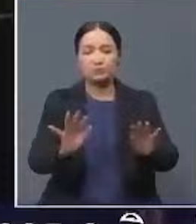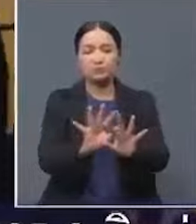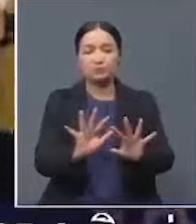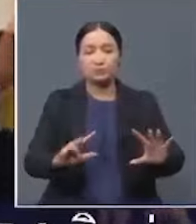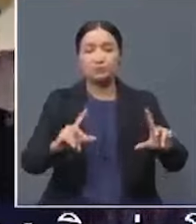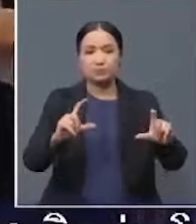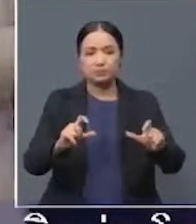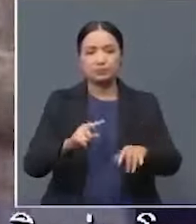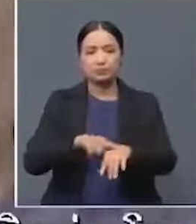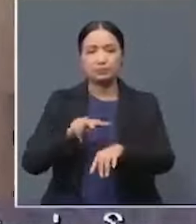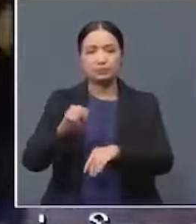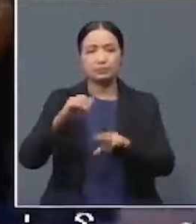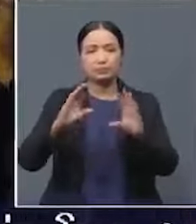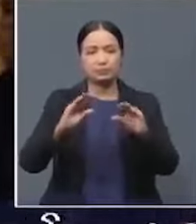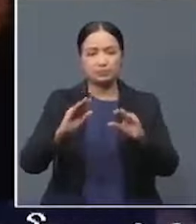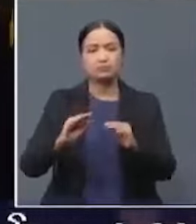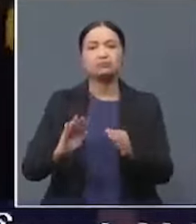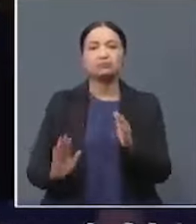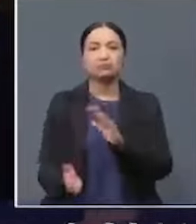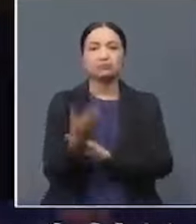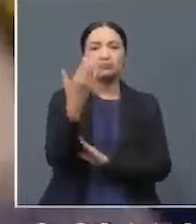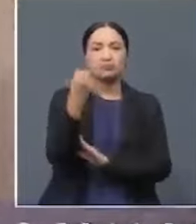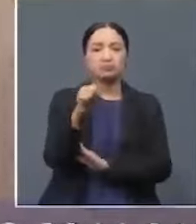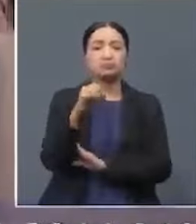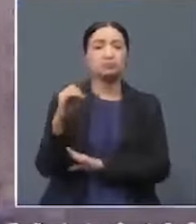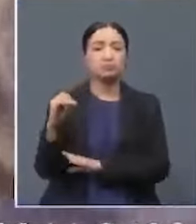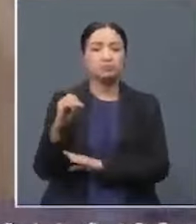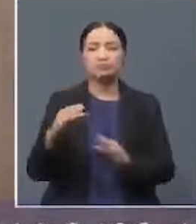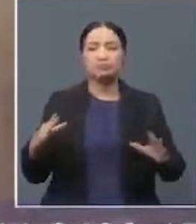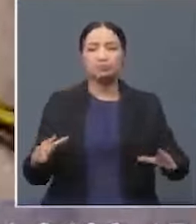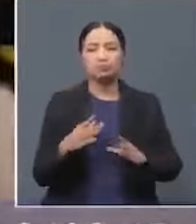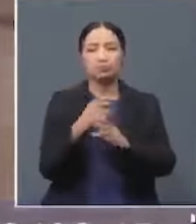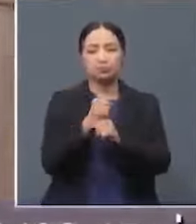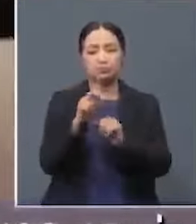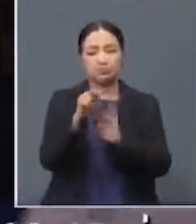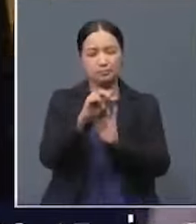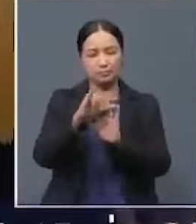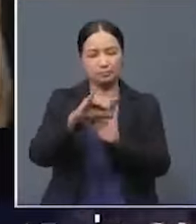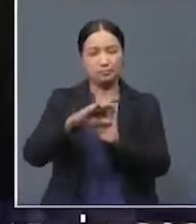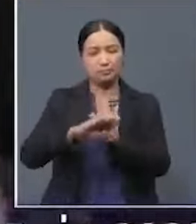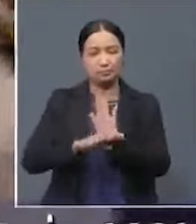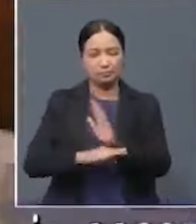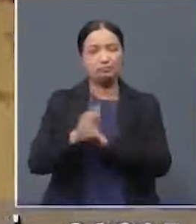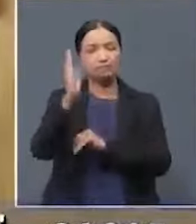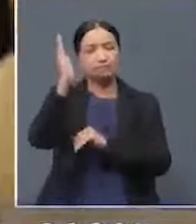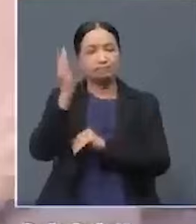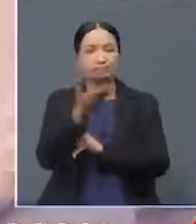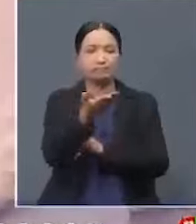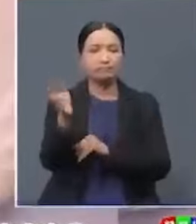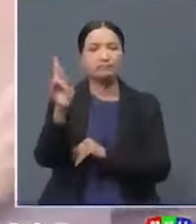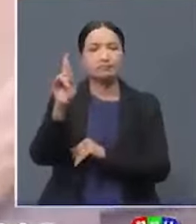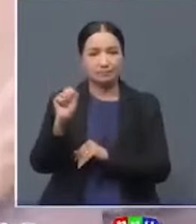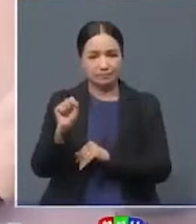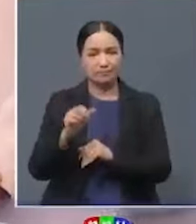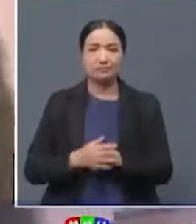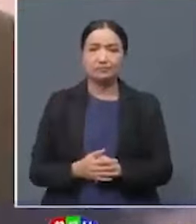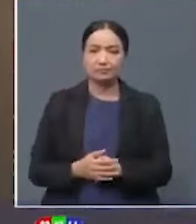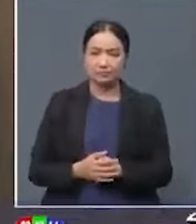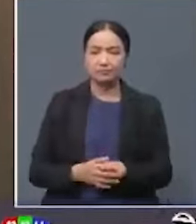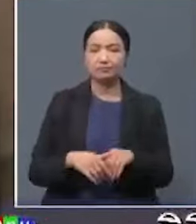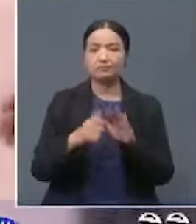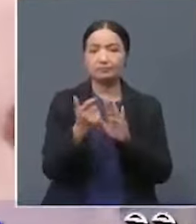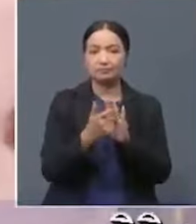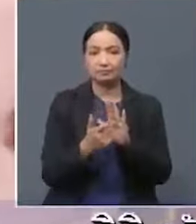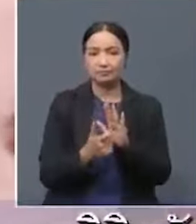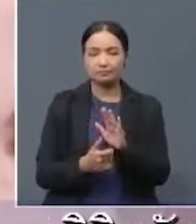ริ่มประชุมตั้งแต่10โมงเช้าวาระสำคัญคือจะสรุปนโยบายที่ทางรัฐบาลจะแถลงต่อรัฐสภากำหนดการแถ